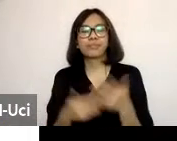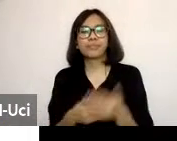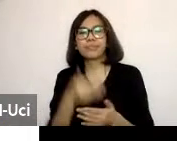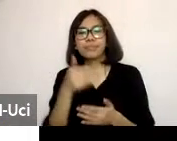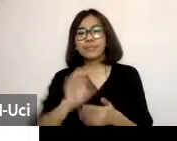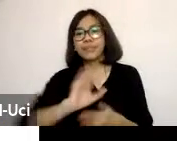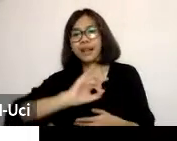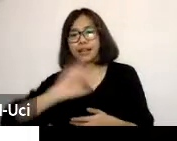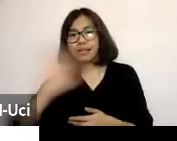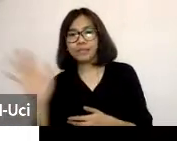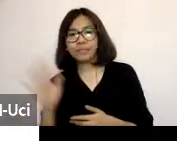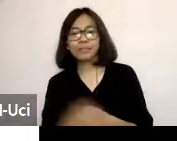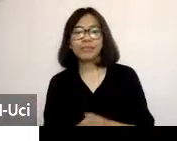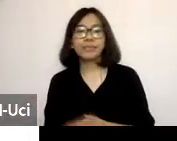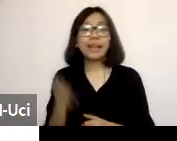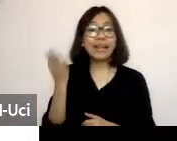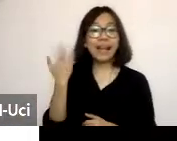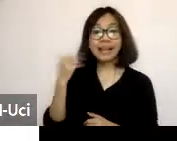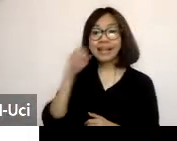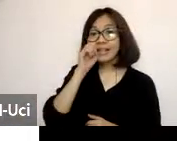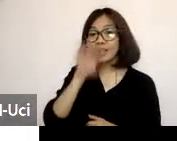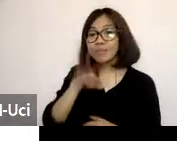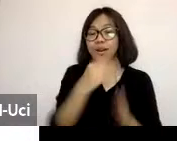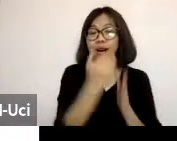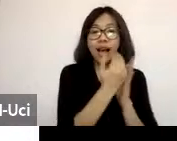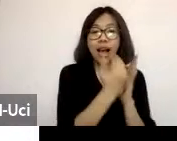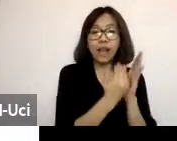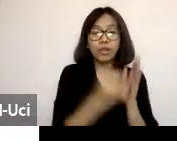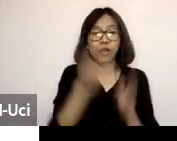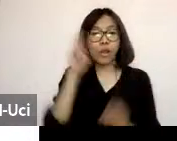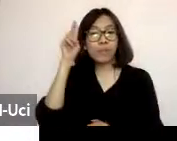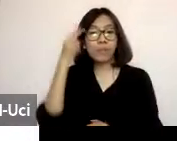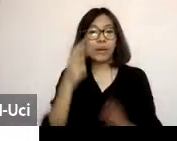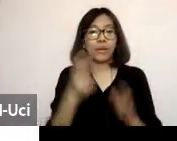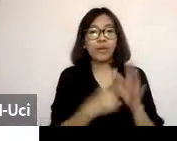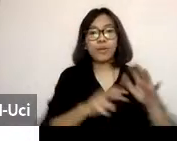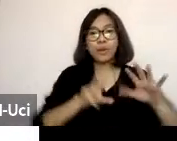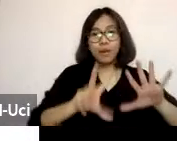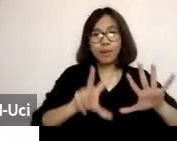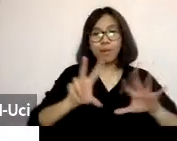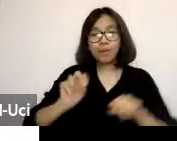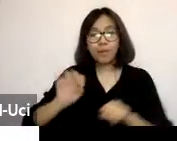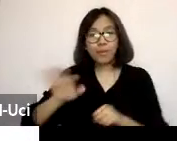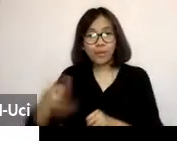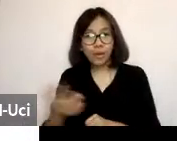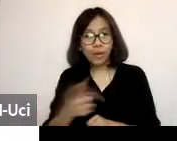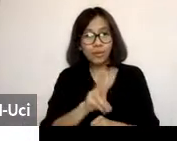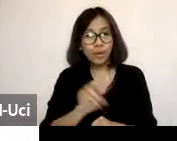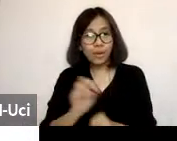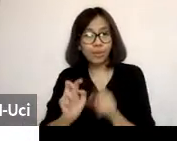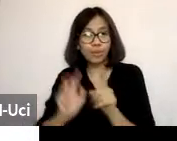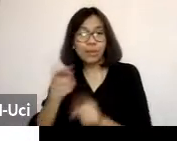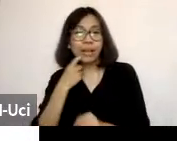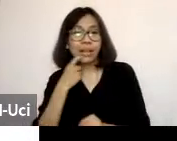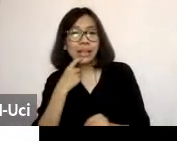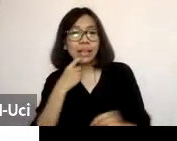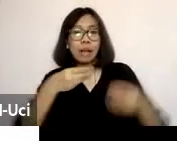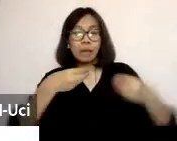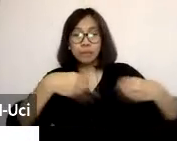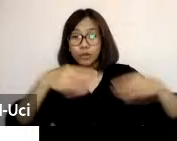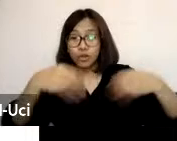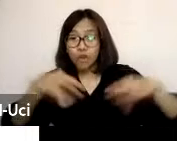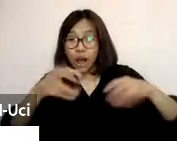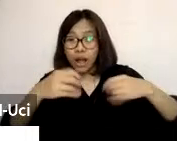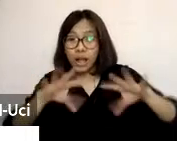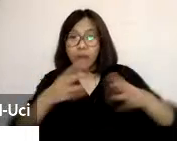nah tapi disebut PP yang disebutkan tadi b80b 19 tentang perdagangan multi meelectronics